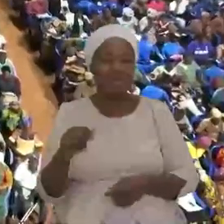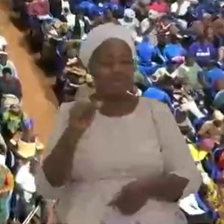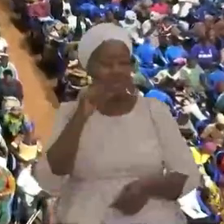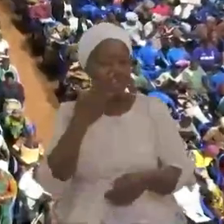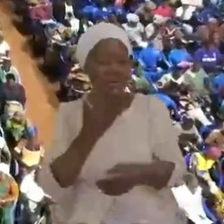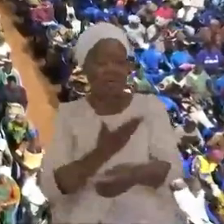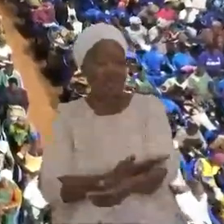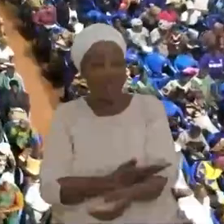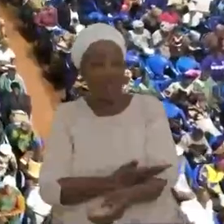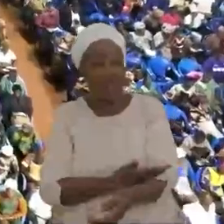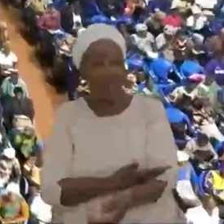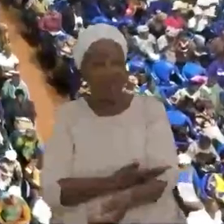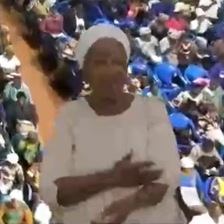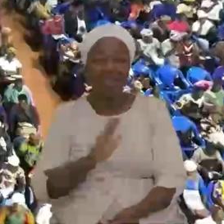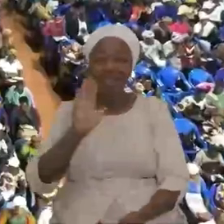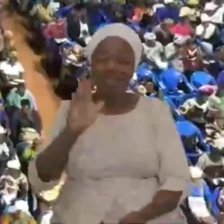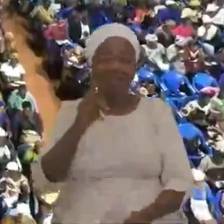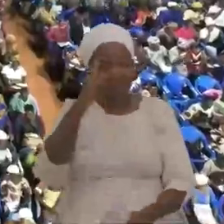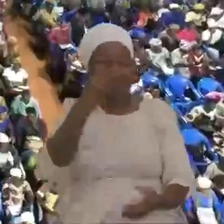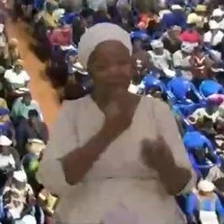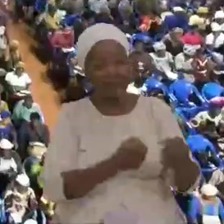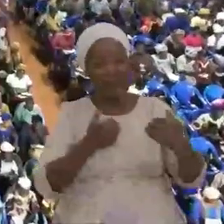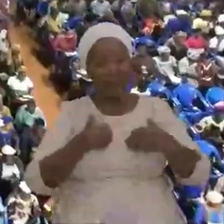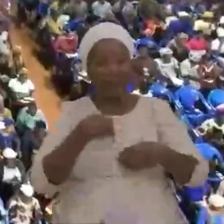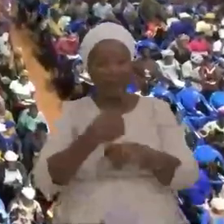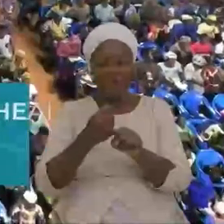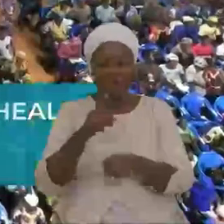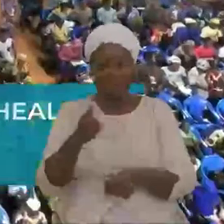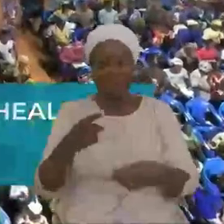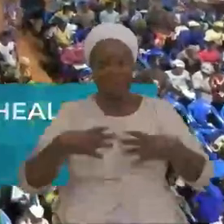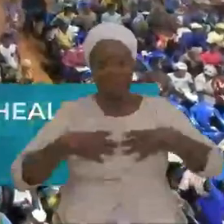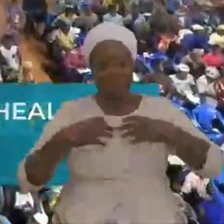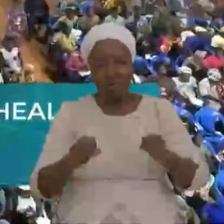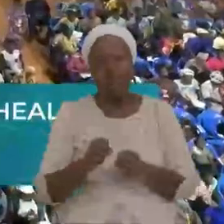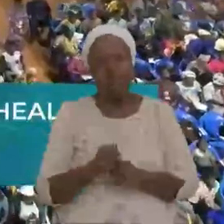ma fille, ta foi t'a sauvée.